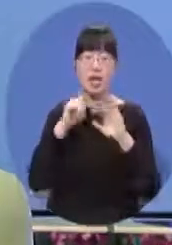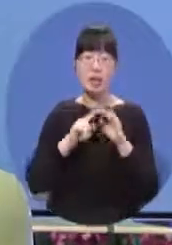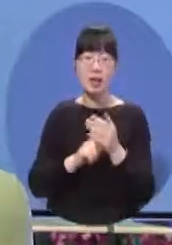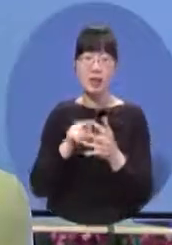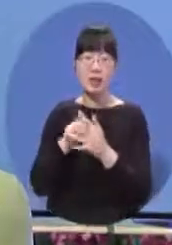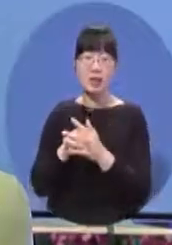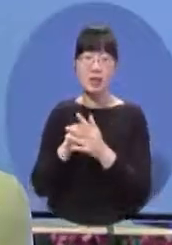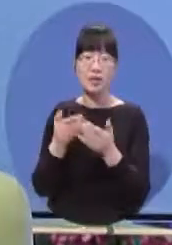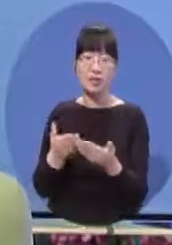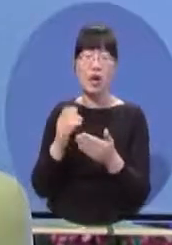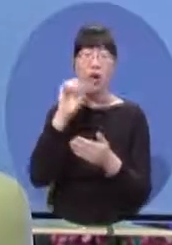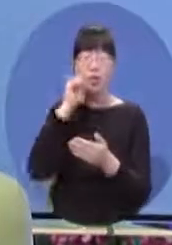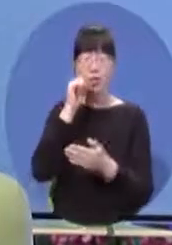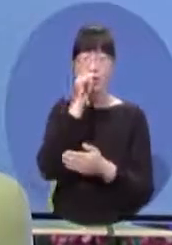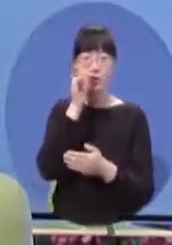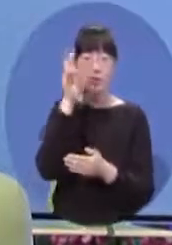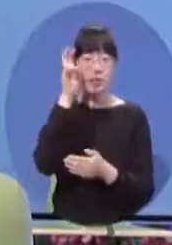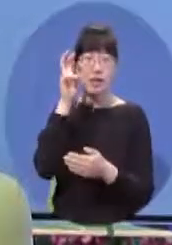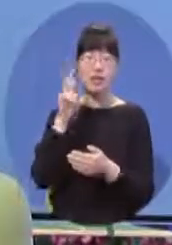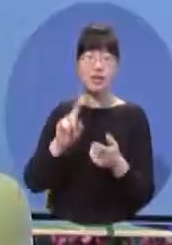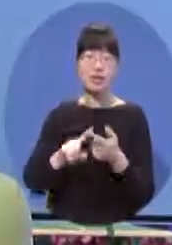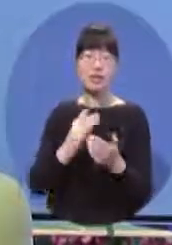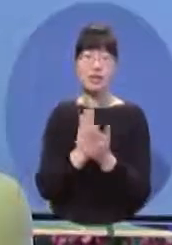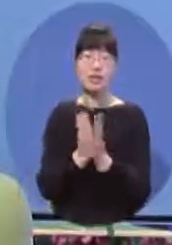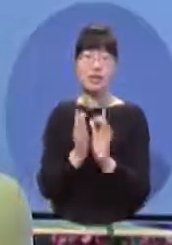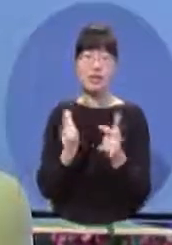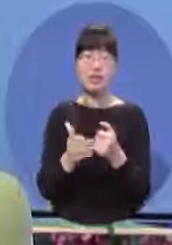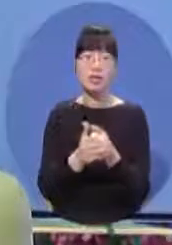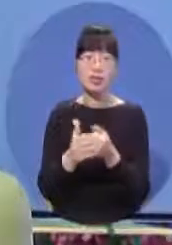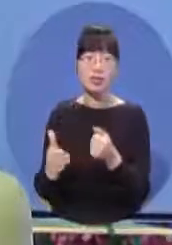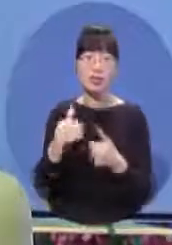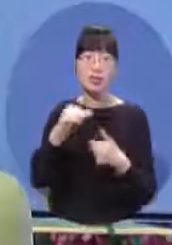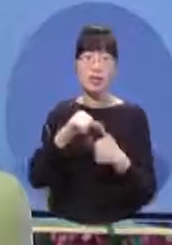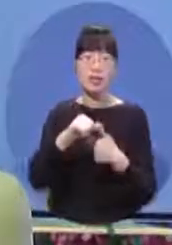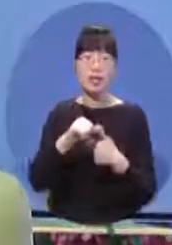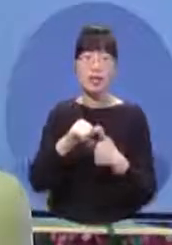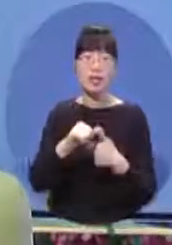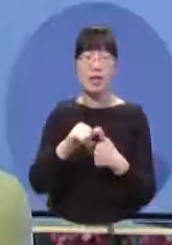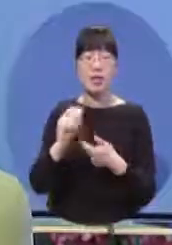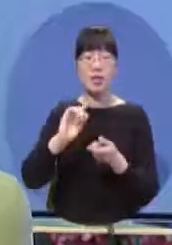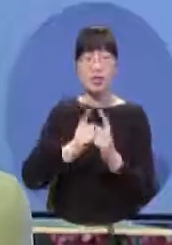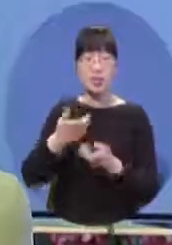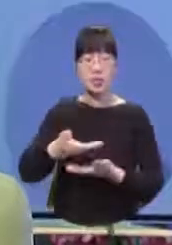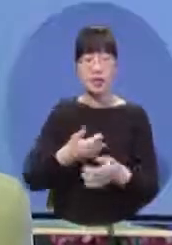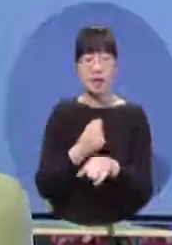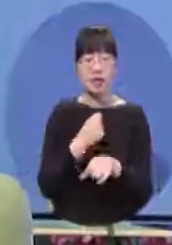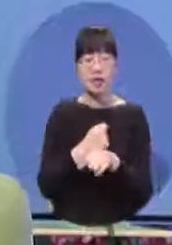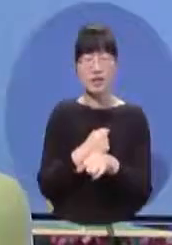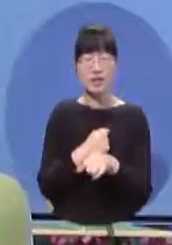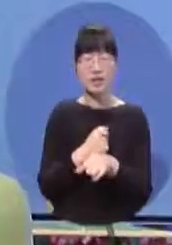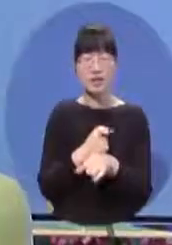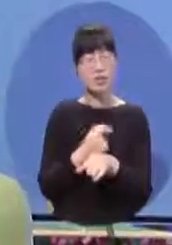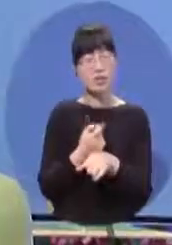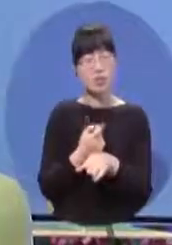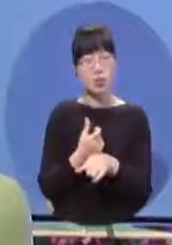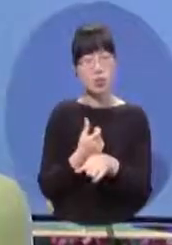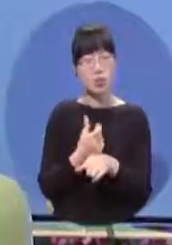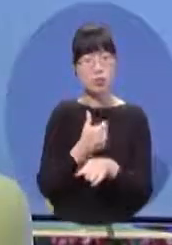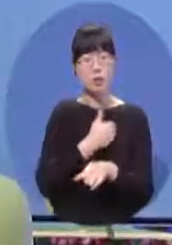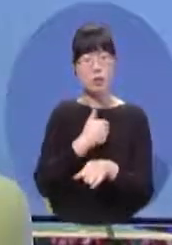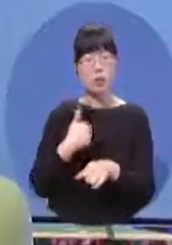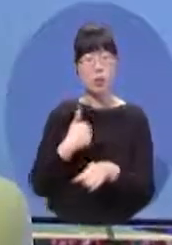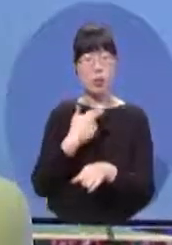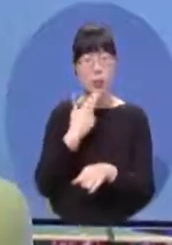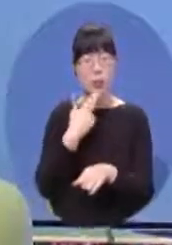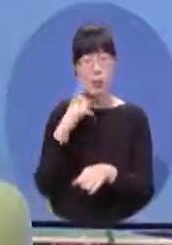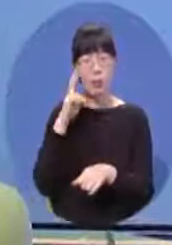마음을 읽어주는 것이 좀 어렵죠. 근데 이제 이런 것 때문에 민재가 교류 사고작용하는 것이 질이 살짝 떨어지는 것이 아닌가.